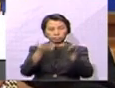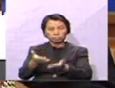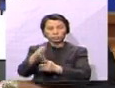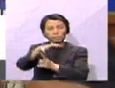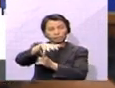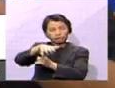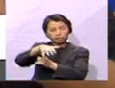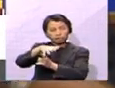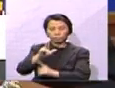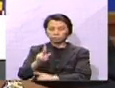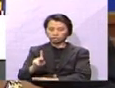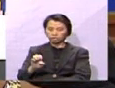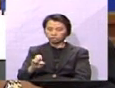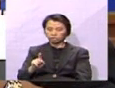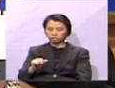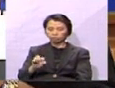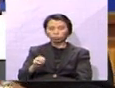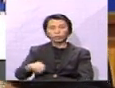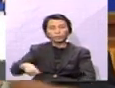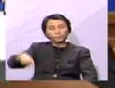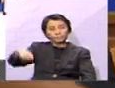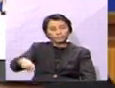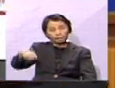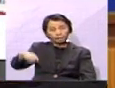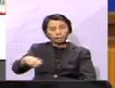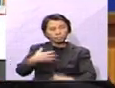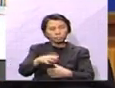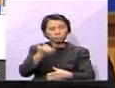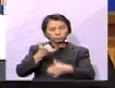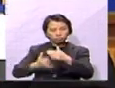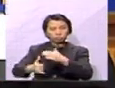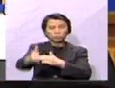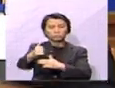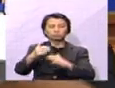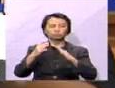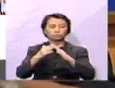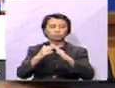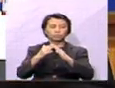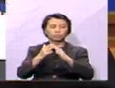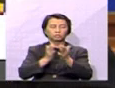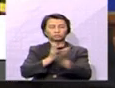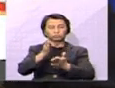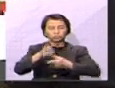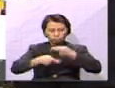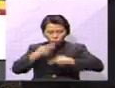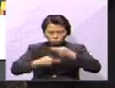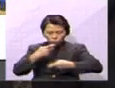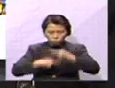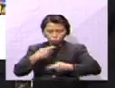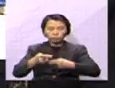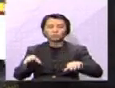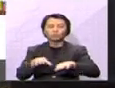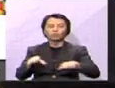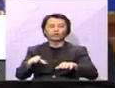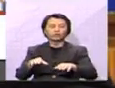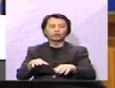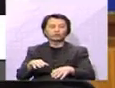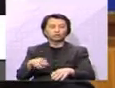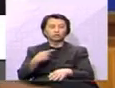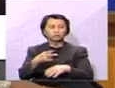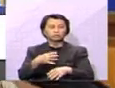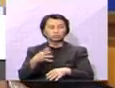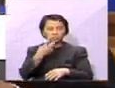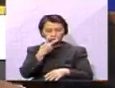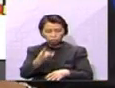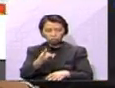Ketum ini dalam beg dan kemudian dia bawa masuk ke rumah dan terus dia proses dan kita kita dapati